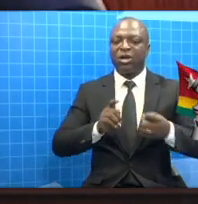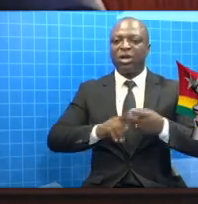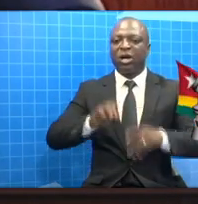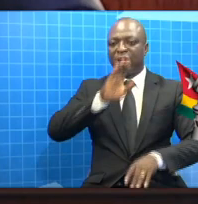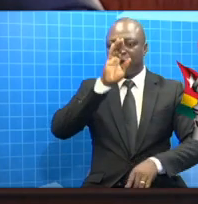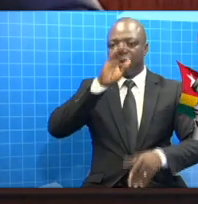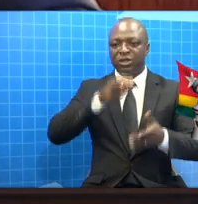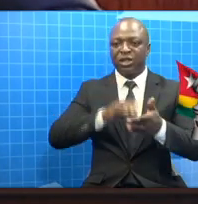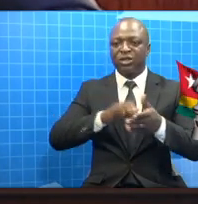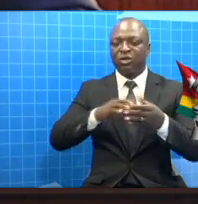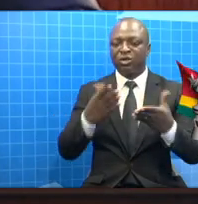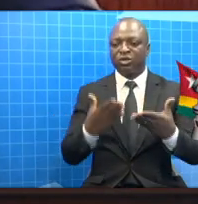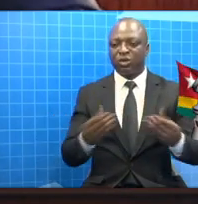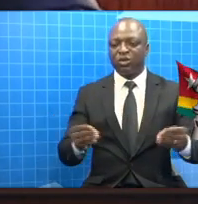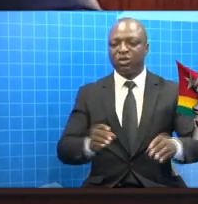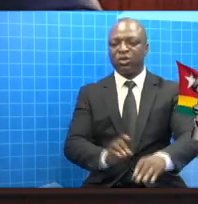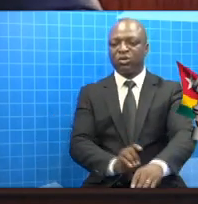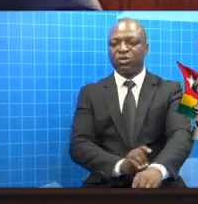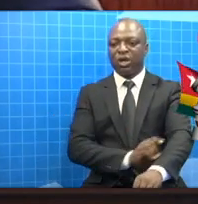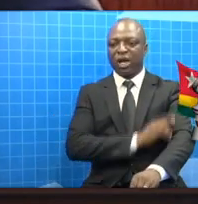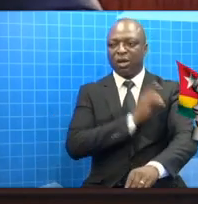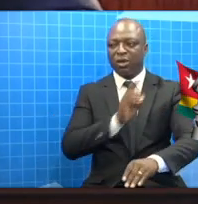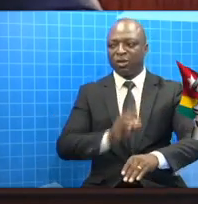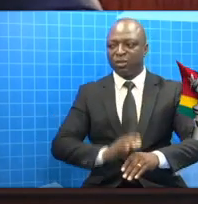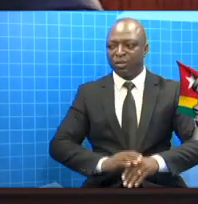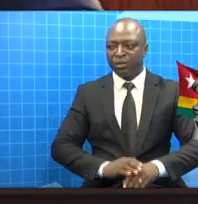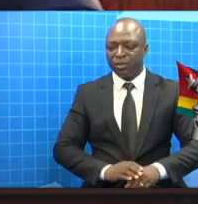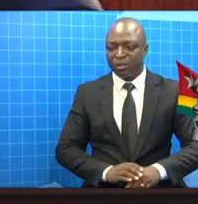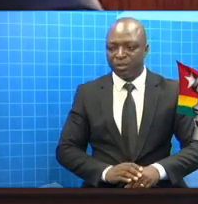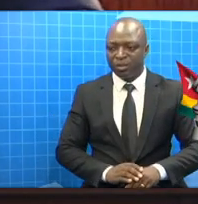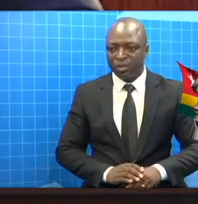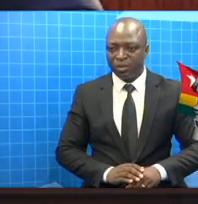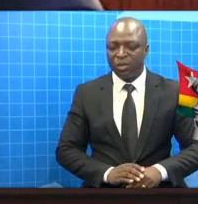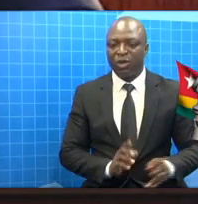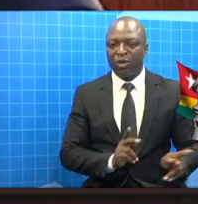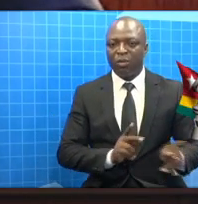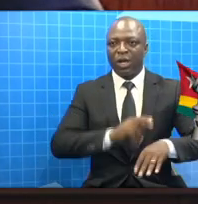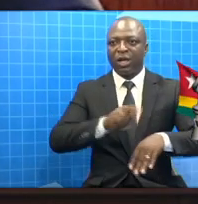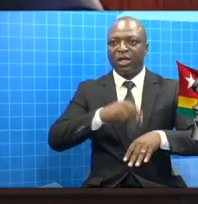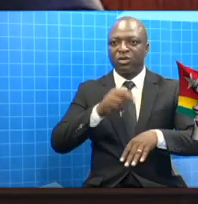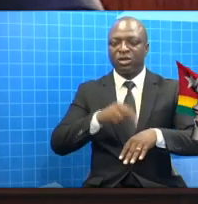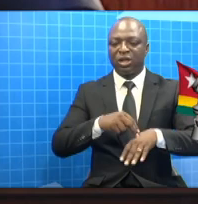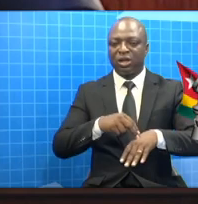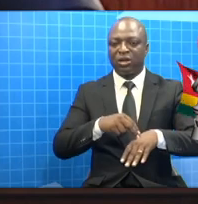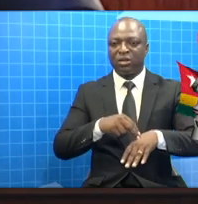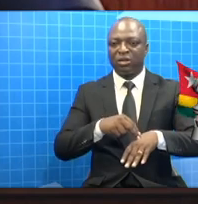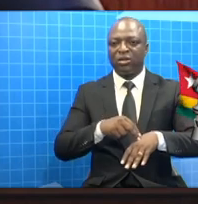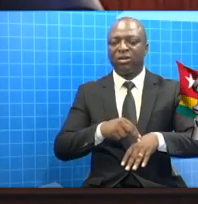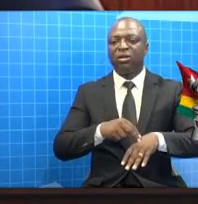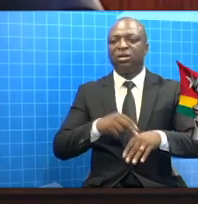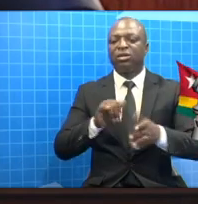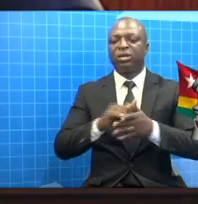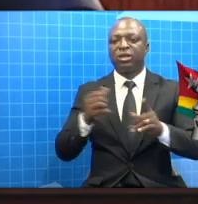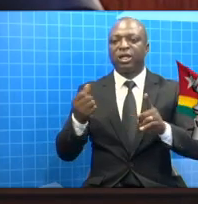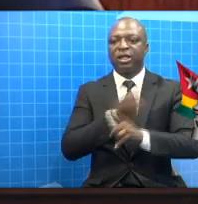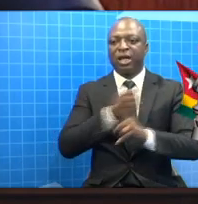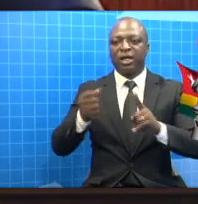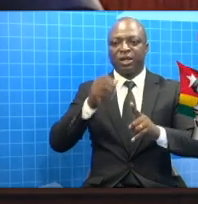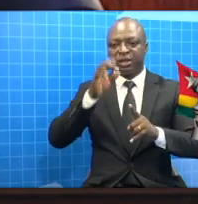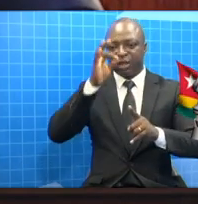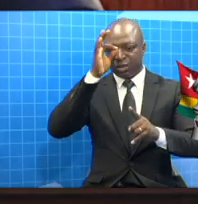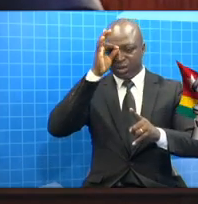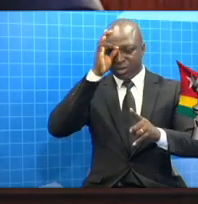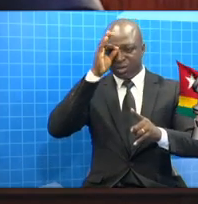de solutions durables. Au plan national, l'attaque terroriste de